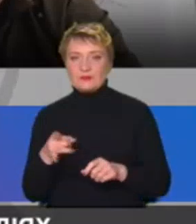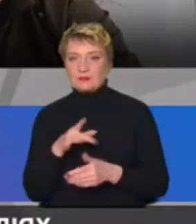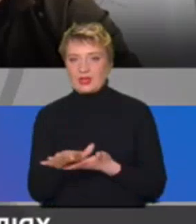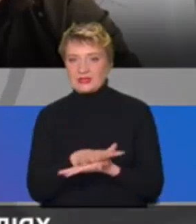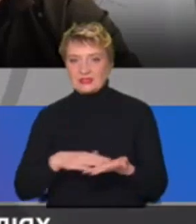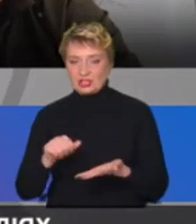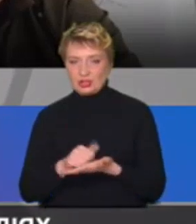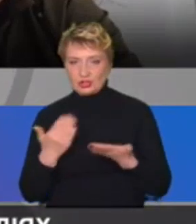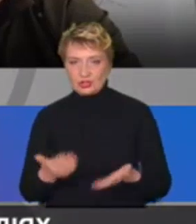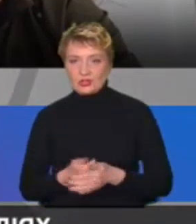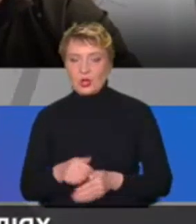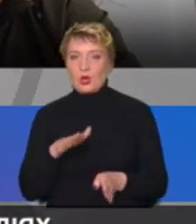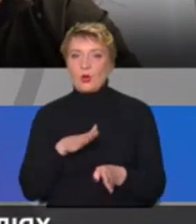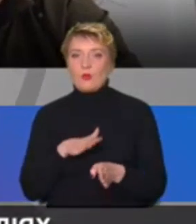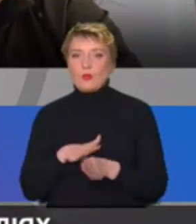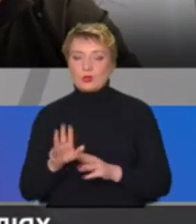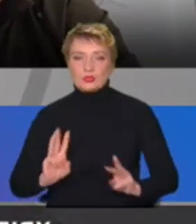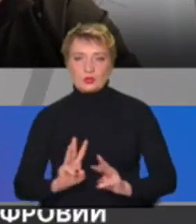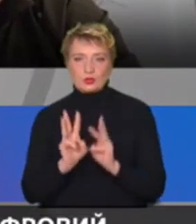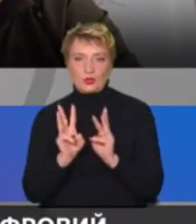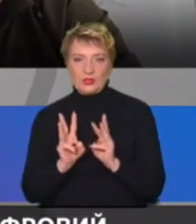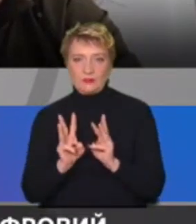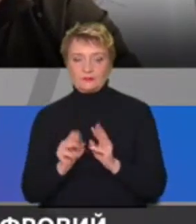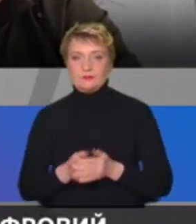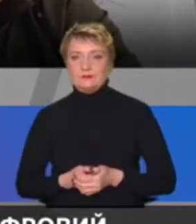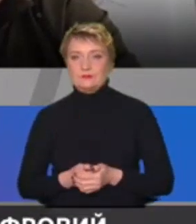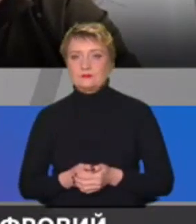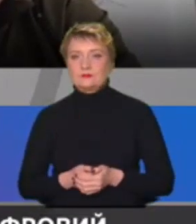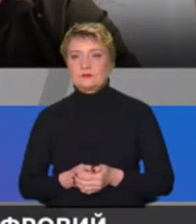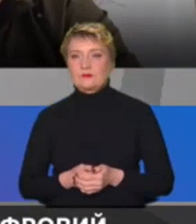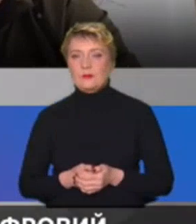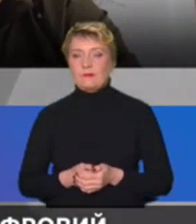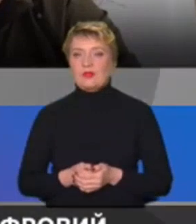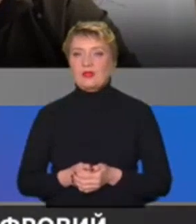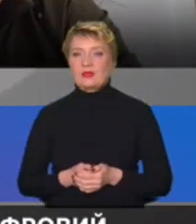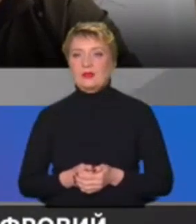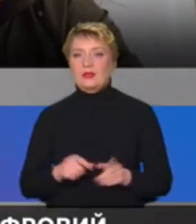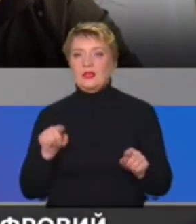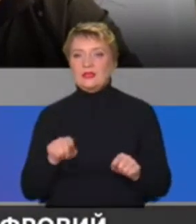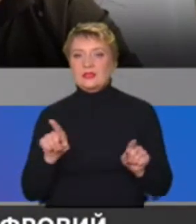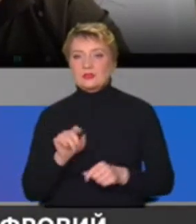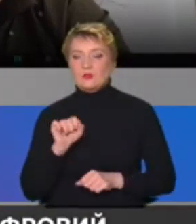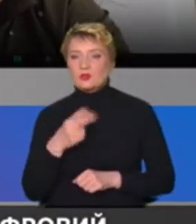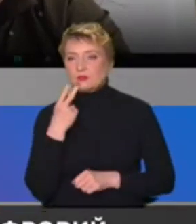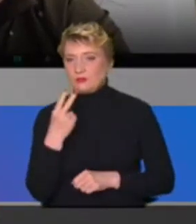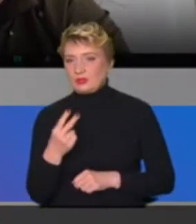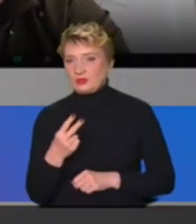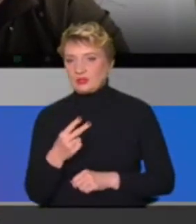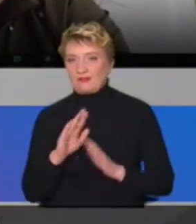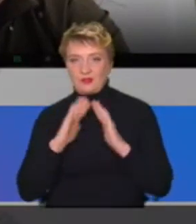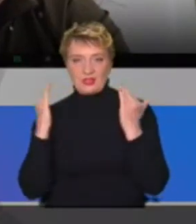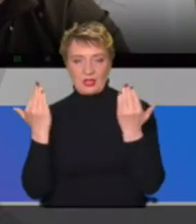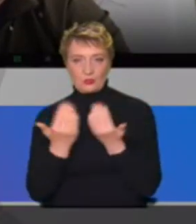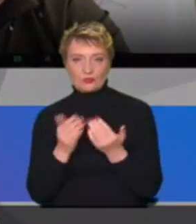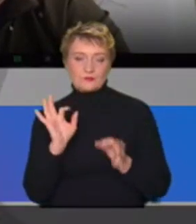знищений. Тобто він повністю згорів ізнутрі. Да? Стоїть, як можна подивитися, знаружи вроді є